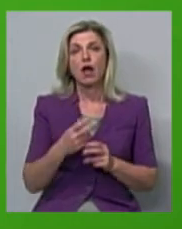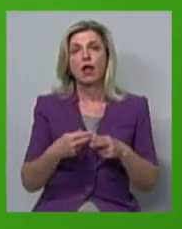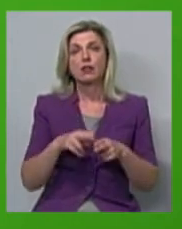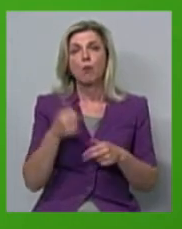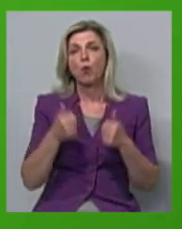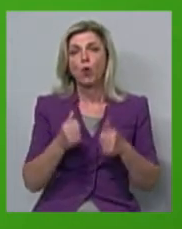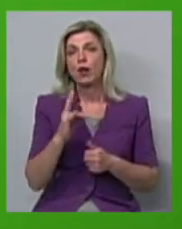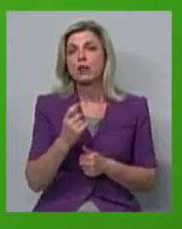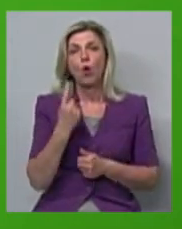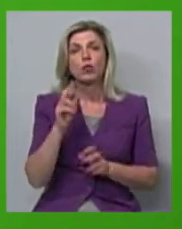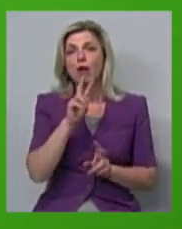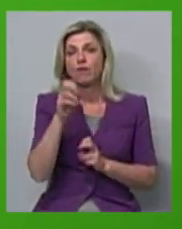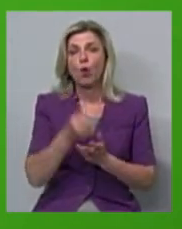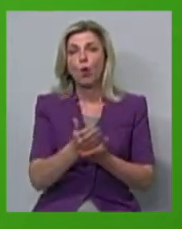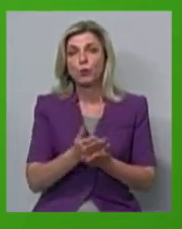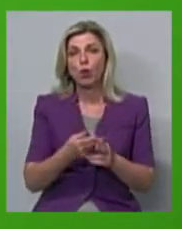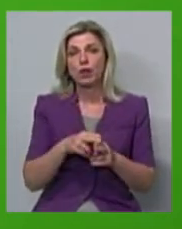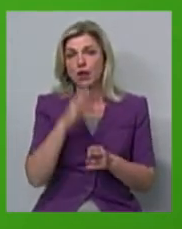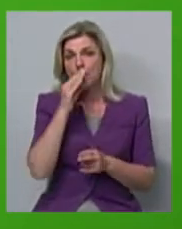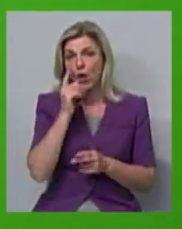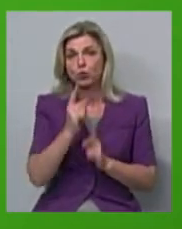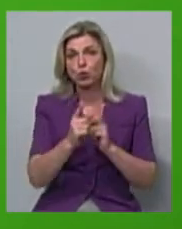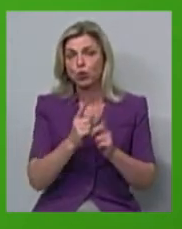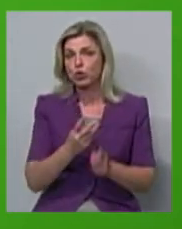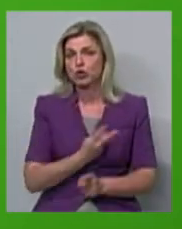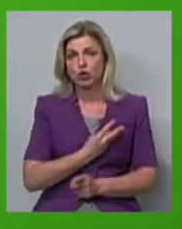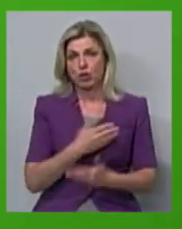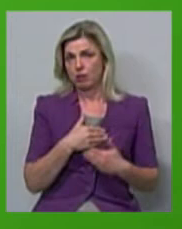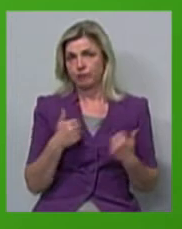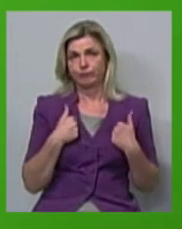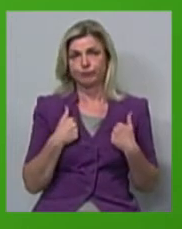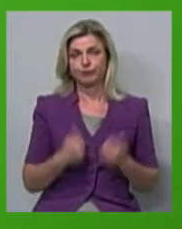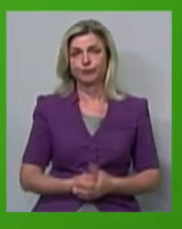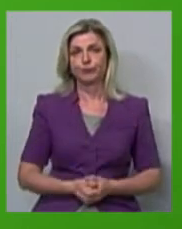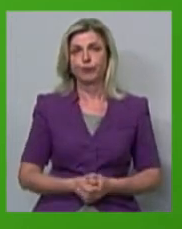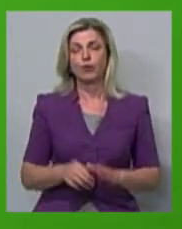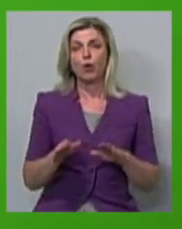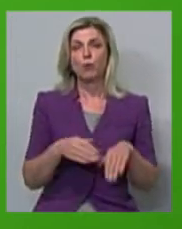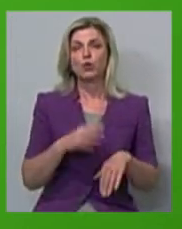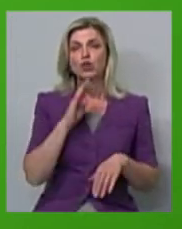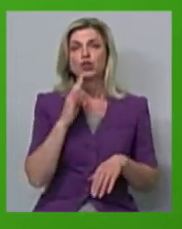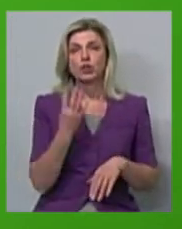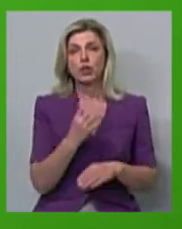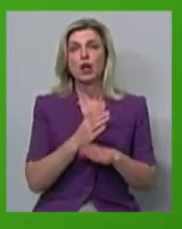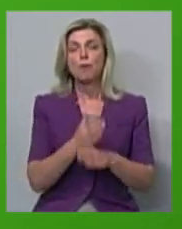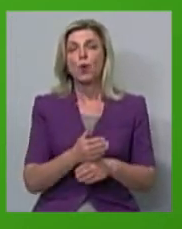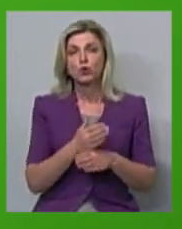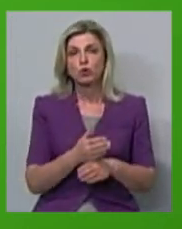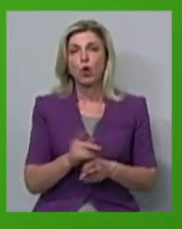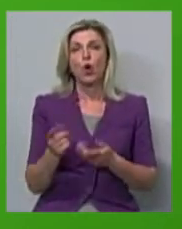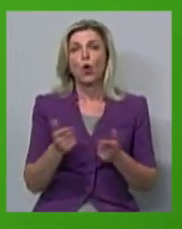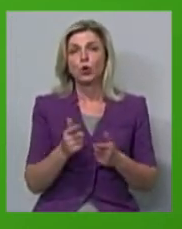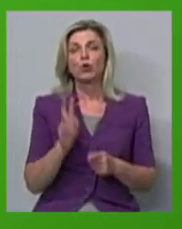також жодна з фірм обслуговувати ці маршрути бажання не виявила. Після 4-річного простою готовий вийти на лінію